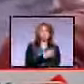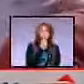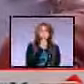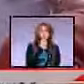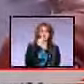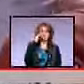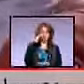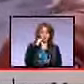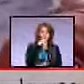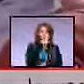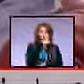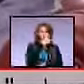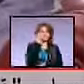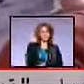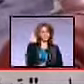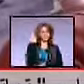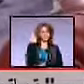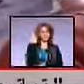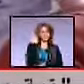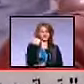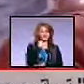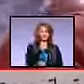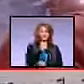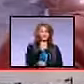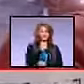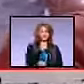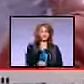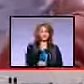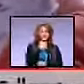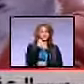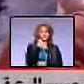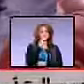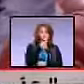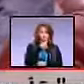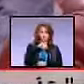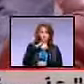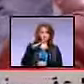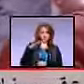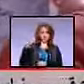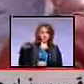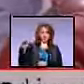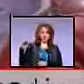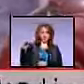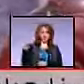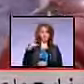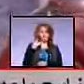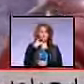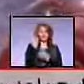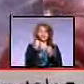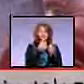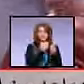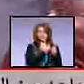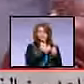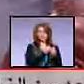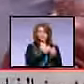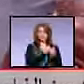ده المفترض في اطفال كتير جدا في تاريخ السينما المصريه معروفين، حتى في برامج في التلفزيون بتتعمل عليهم يقولوا